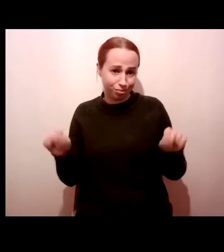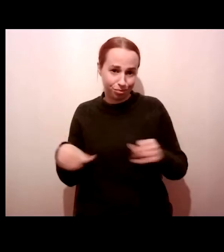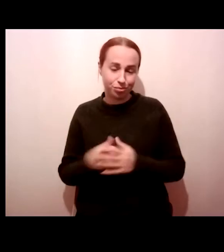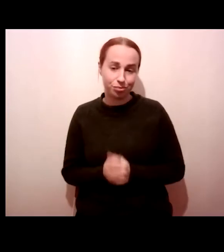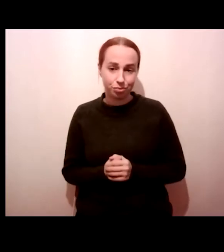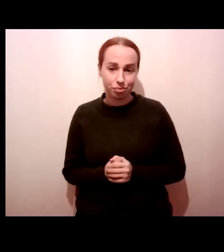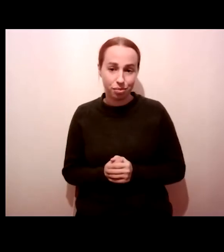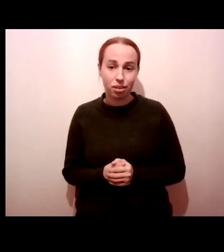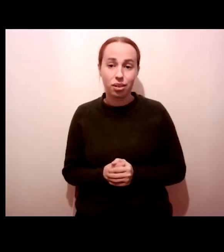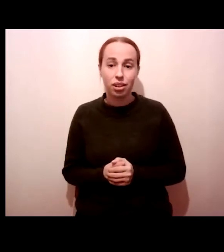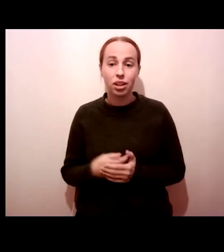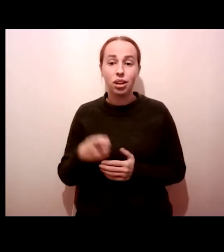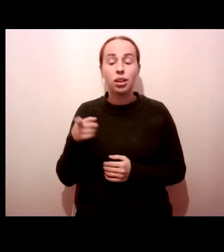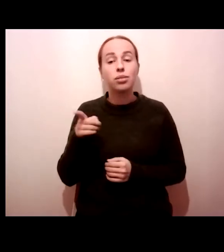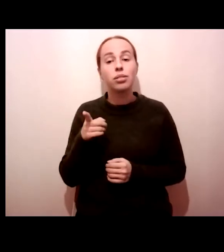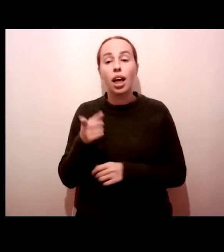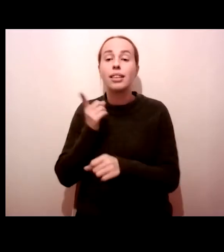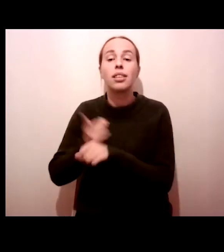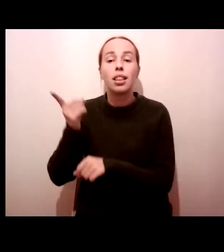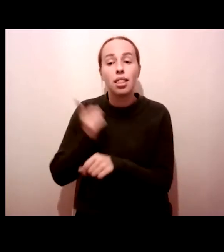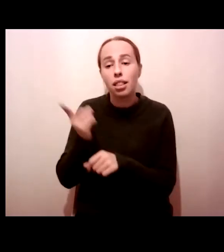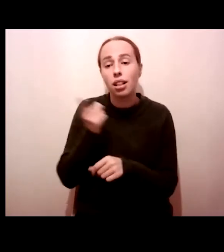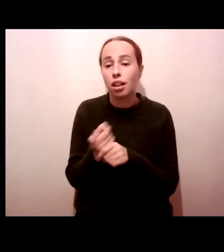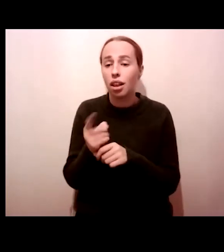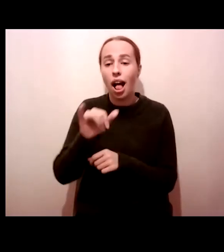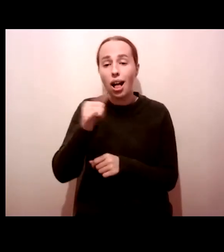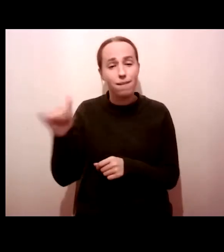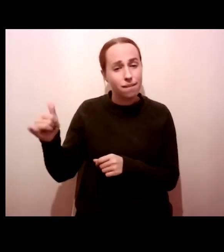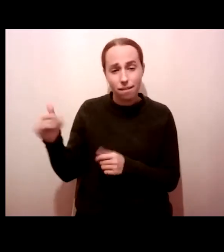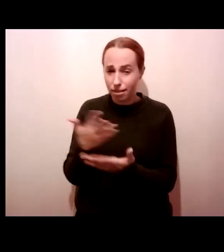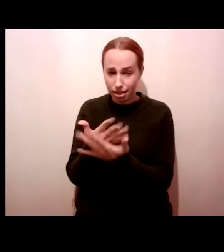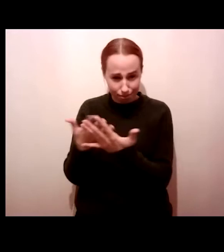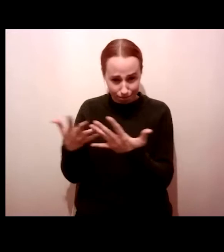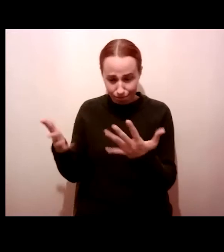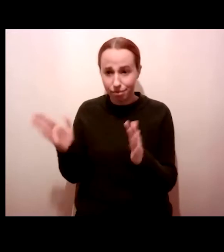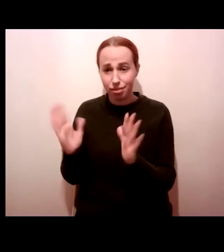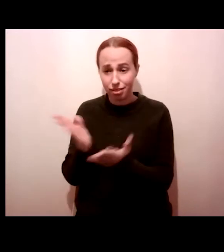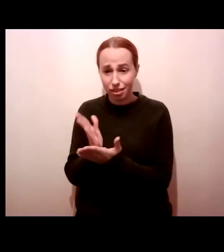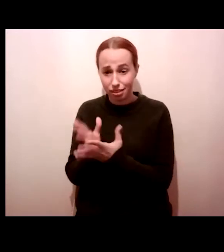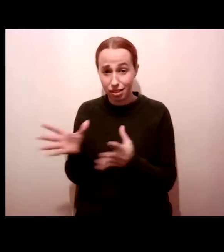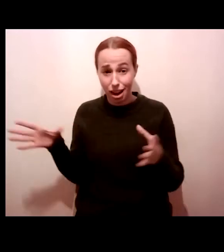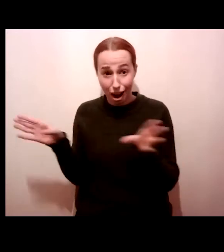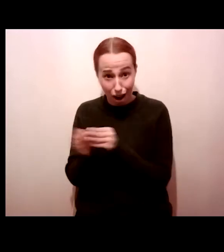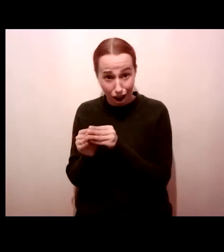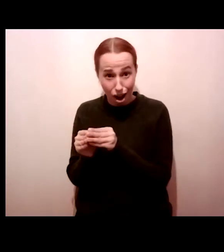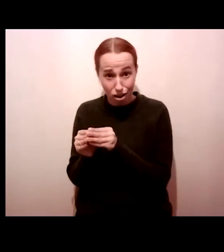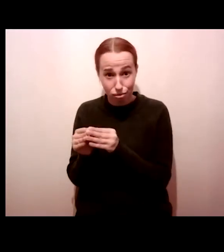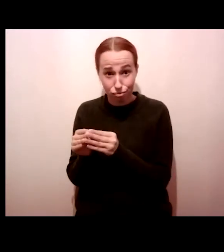ta patyčių įvairiausių rūšių visuma susikaupia,